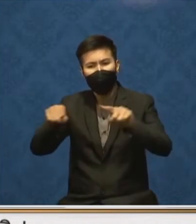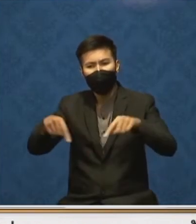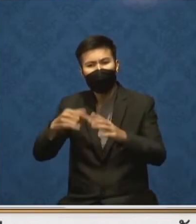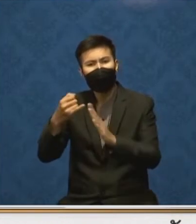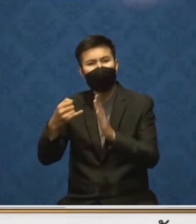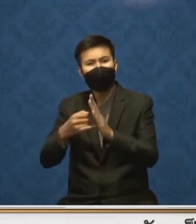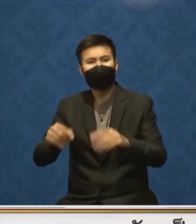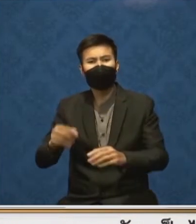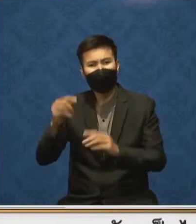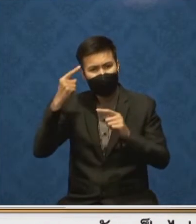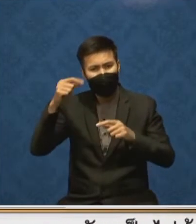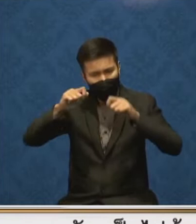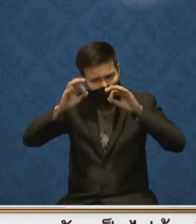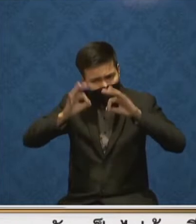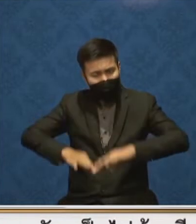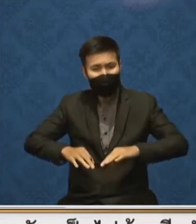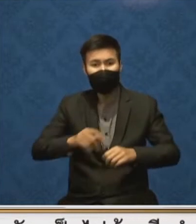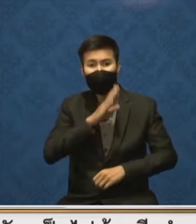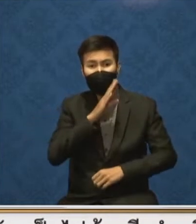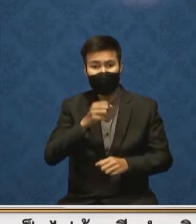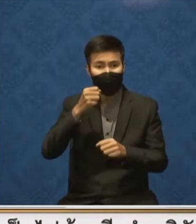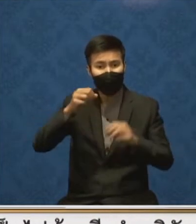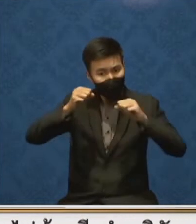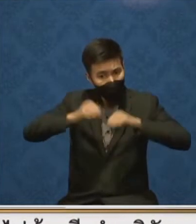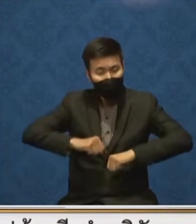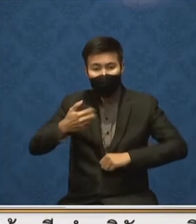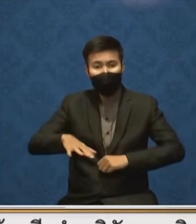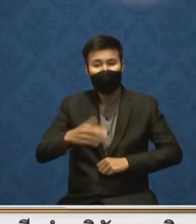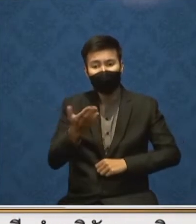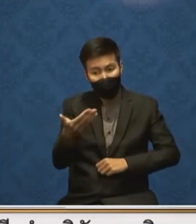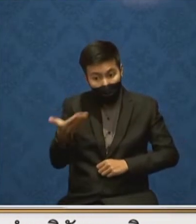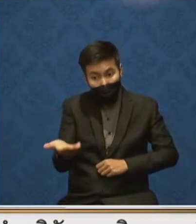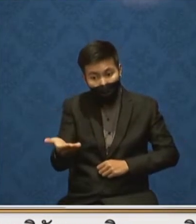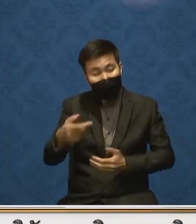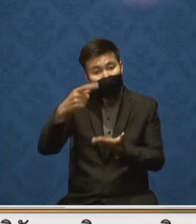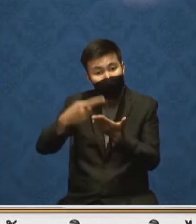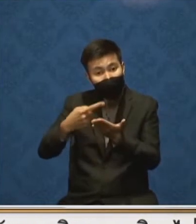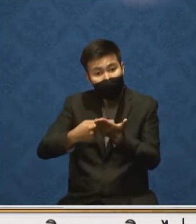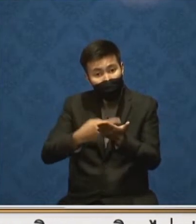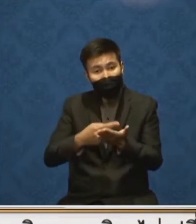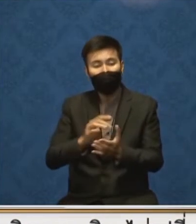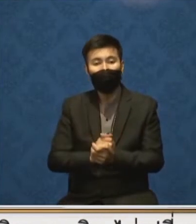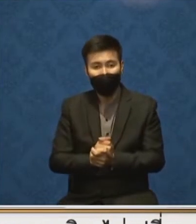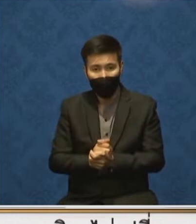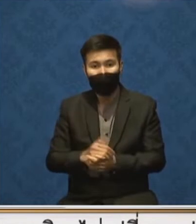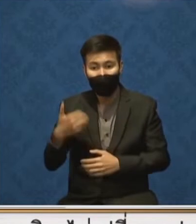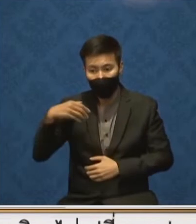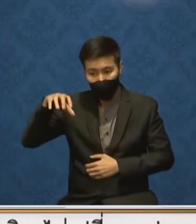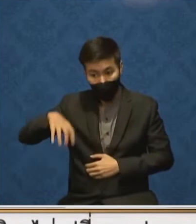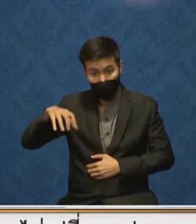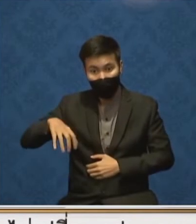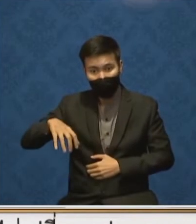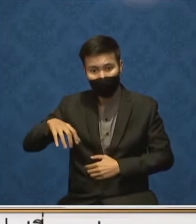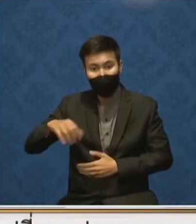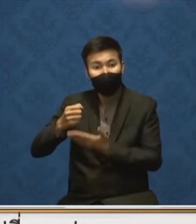ายเขทำไม่ได้ก็ให้มาขอขภรษาให้หนวยงต่ต่เปนพี่เลี้งก็ยังพอทำได้